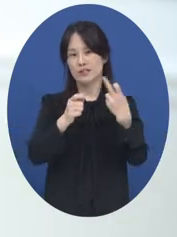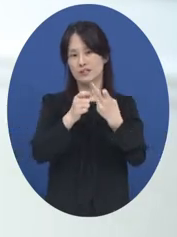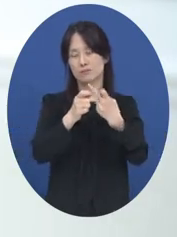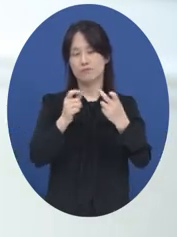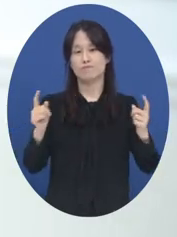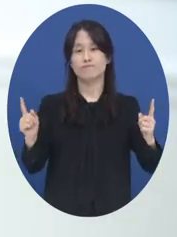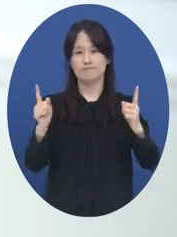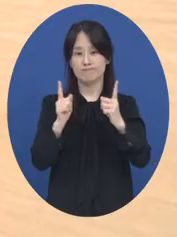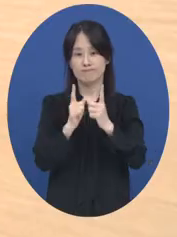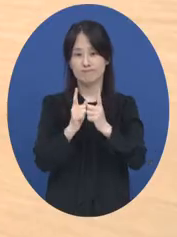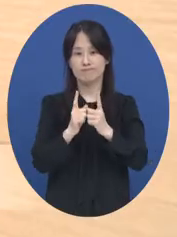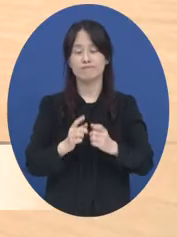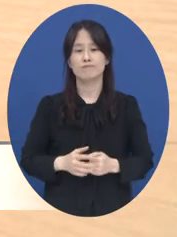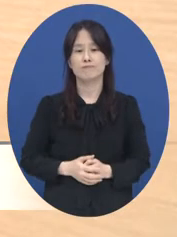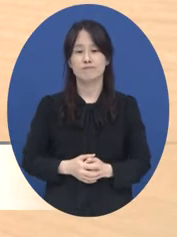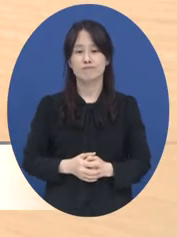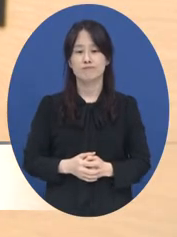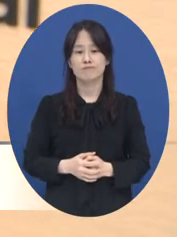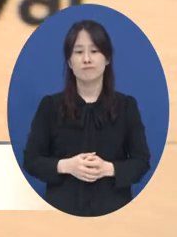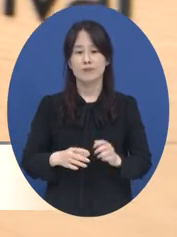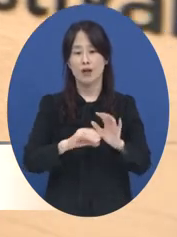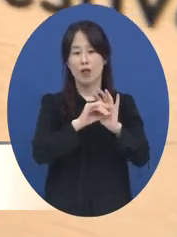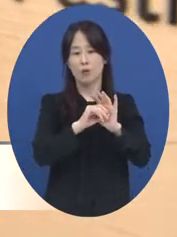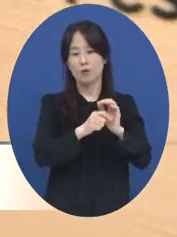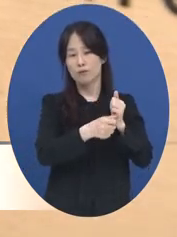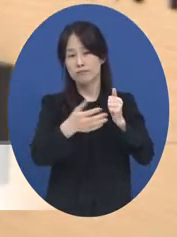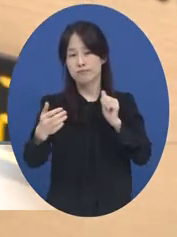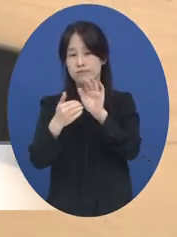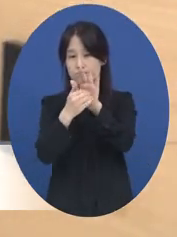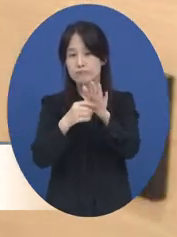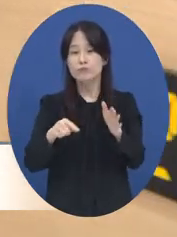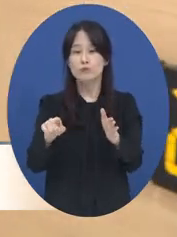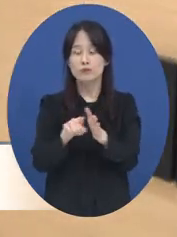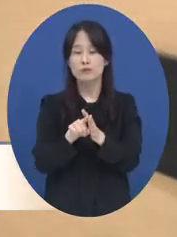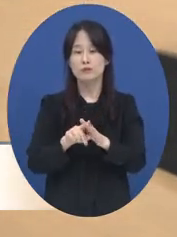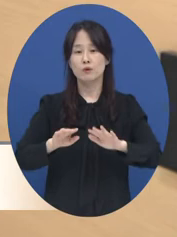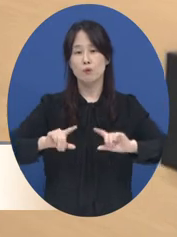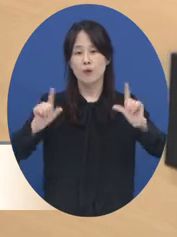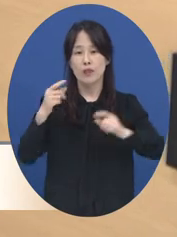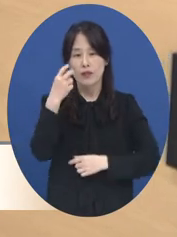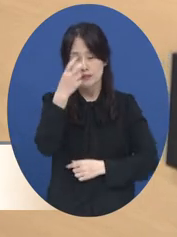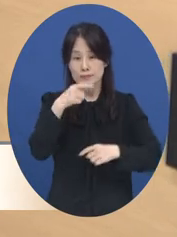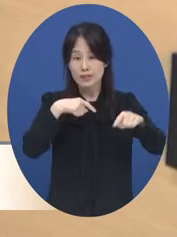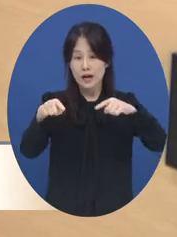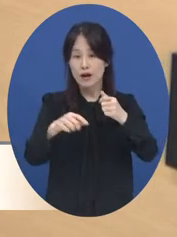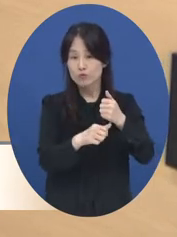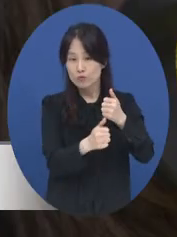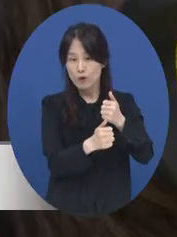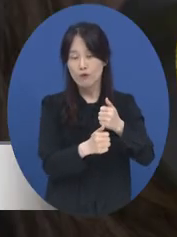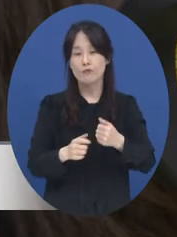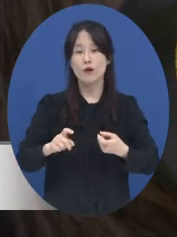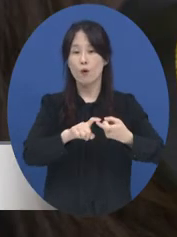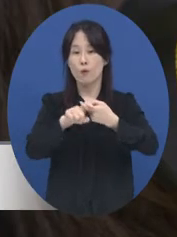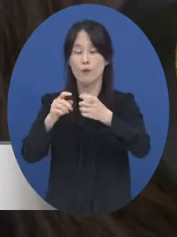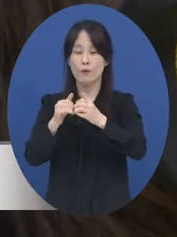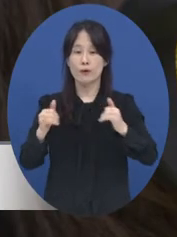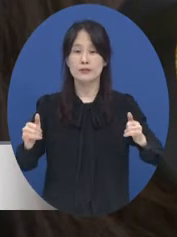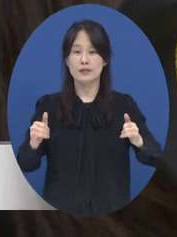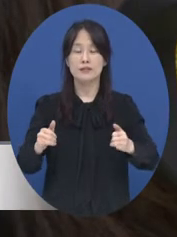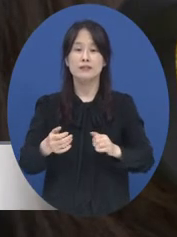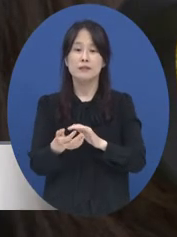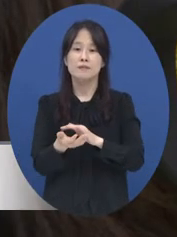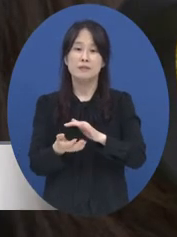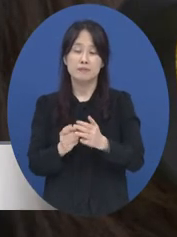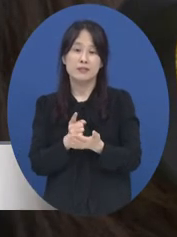12회째를 맞았습니다. 다만 코로나19의 확산을 막기 위해 올해는 심사위원과 작품 관계자 등